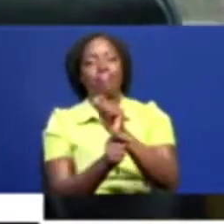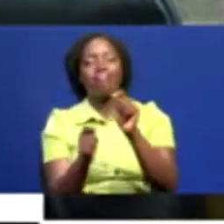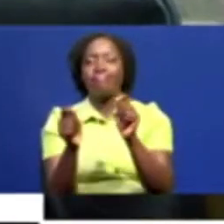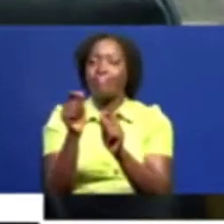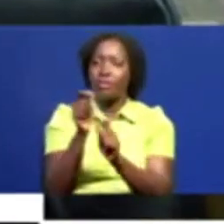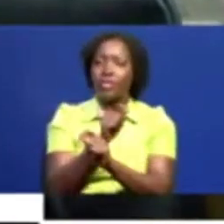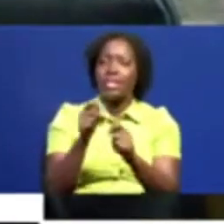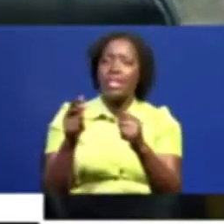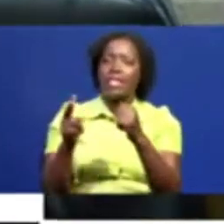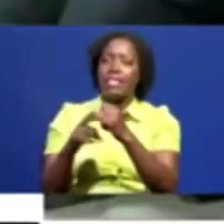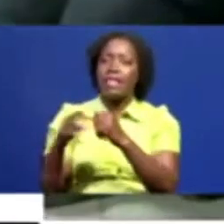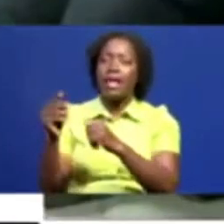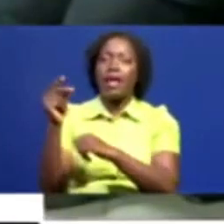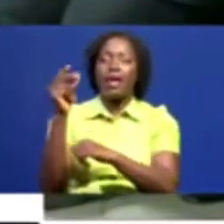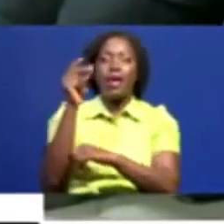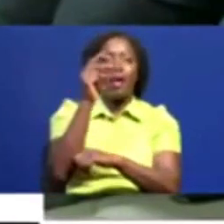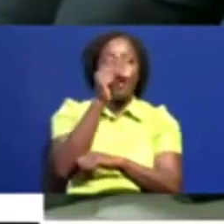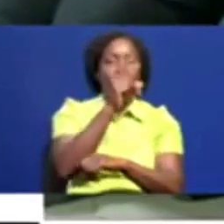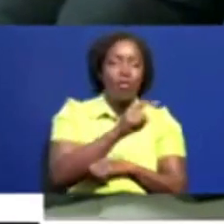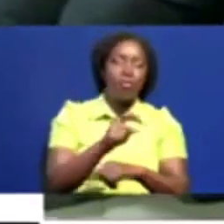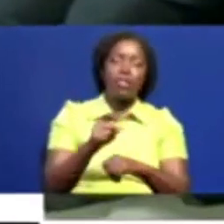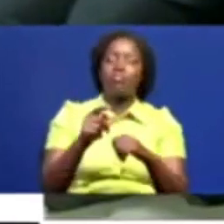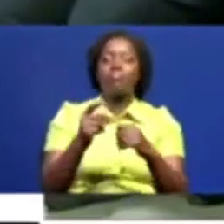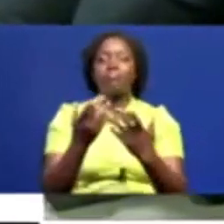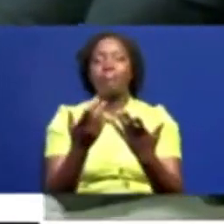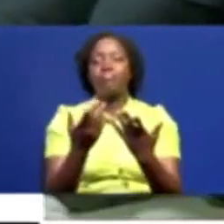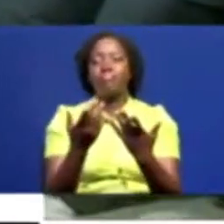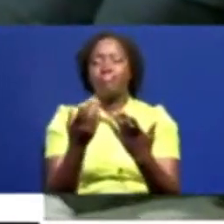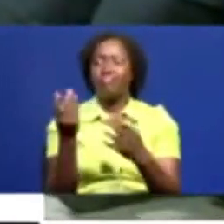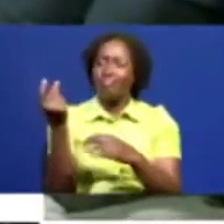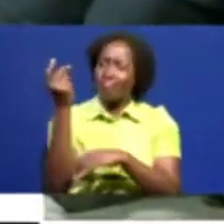from 7 a.m. to 7 p.m. We have urgent